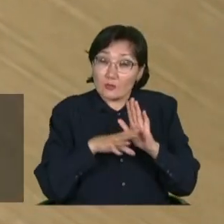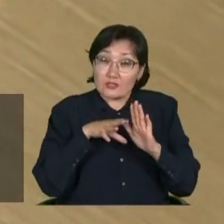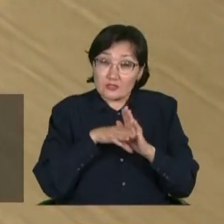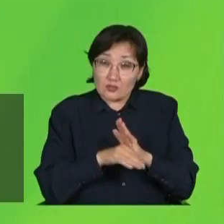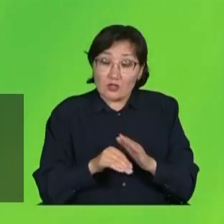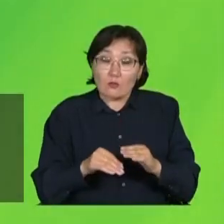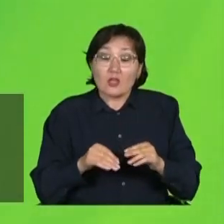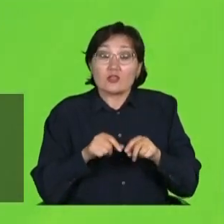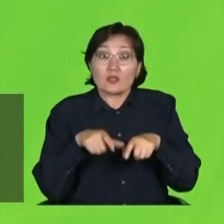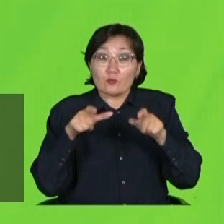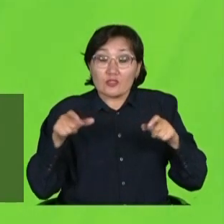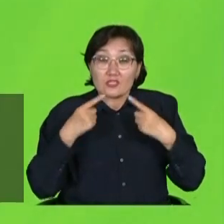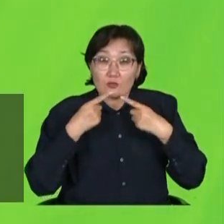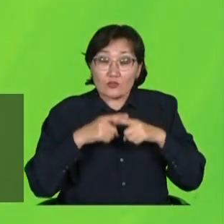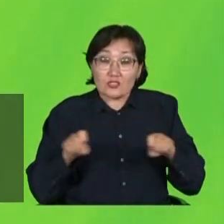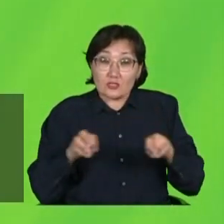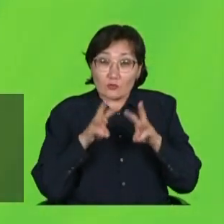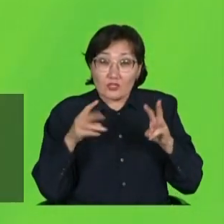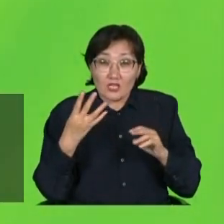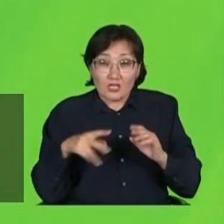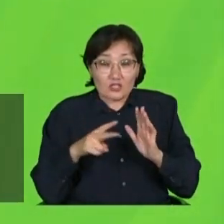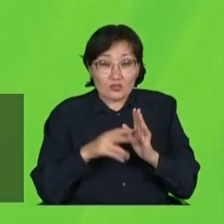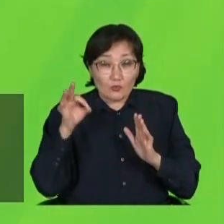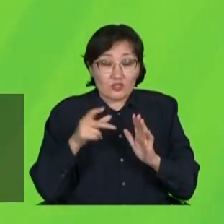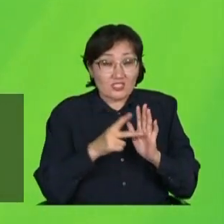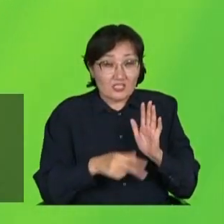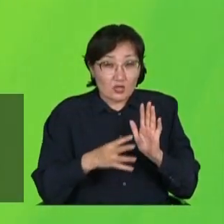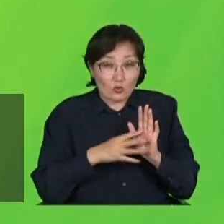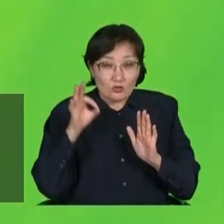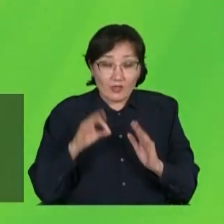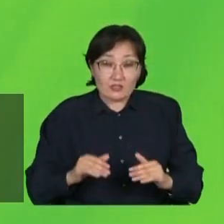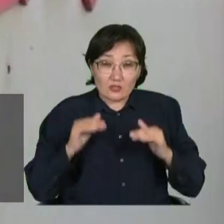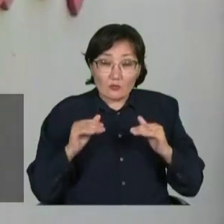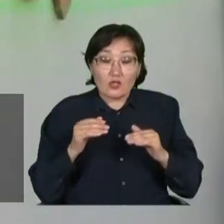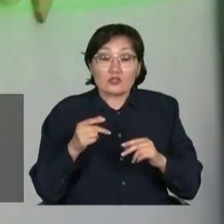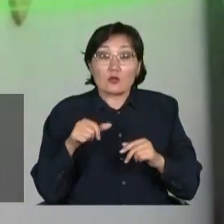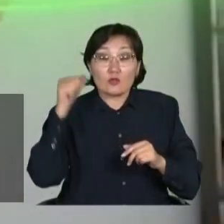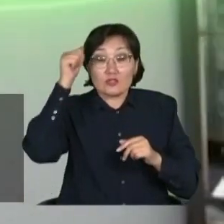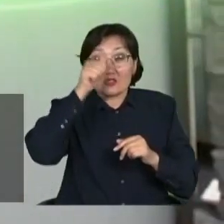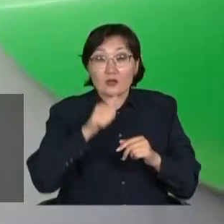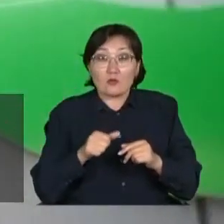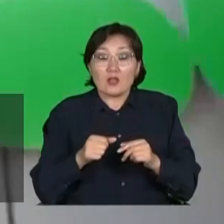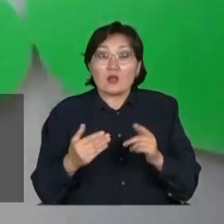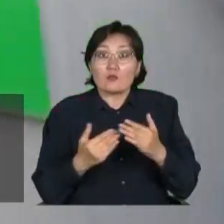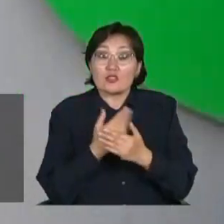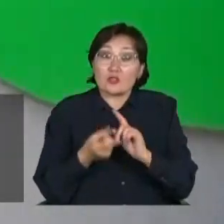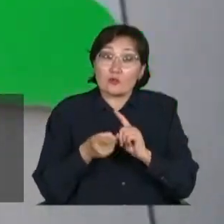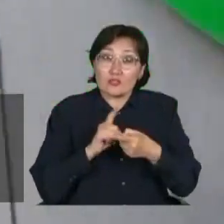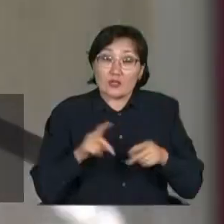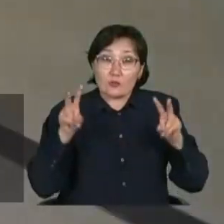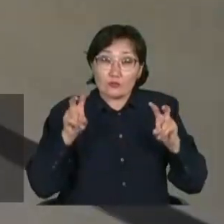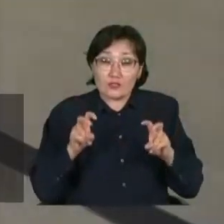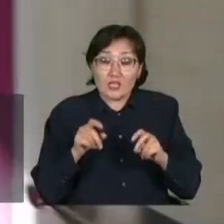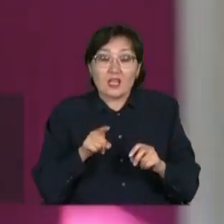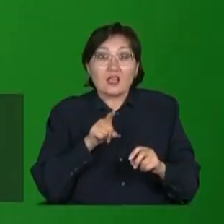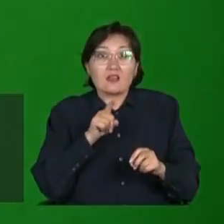Ал аудиторияны техникалық қамту 47%-дан 89%-ға өсті. Сол жылы арнада ребрендинг жасалды. Брендтің ашық